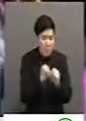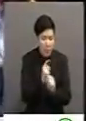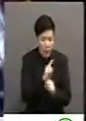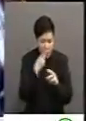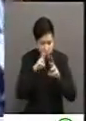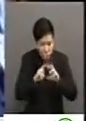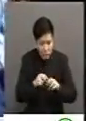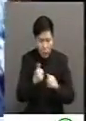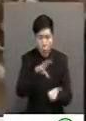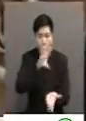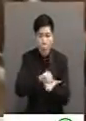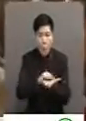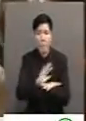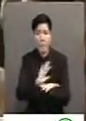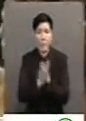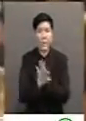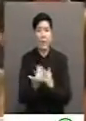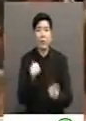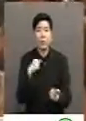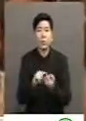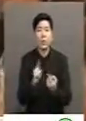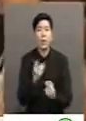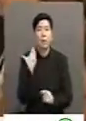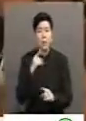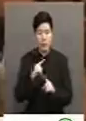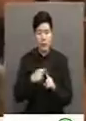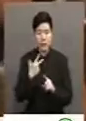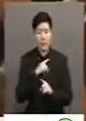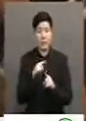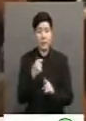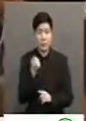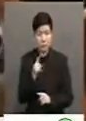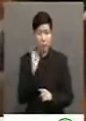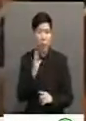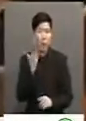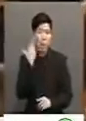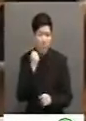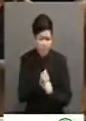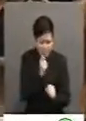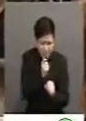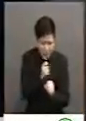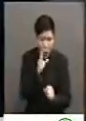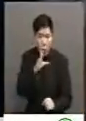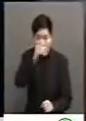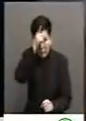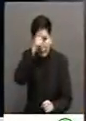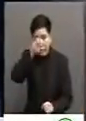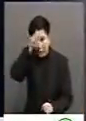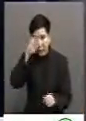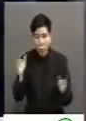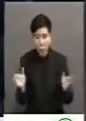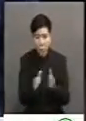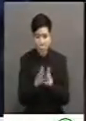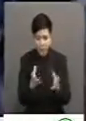ากฏว่าตอนนี้ข้อมูลเปลี่ยนแปลงไปนะคะเพราะว่าเมื่อวันที่11มีนาคมคณะนักโบราณคดีอียิปต์และเยอรมนีเขาค้นพ